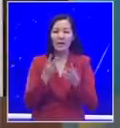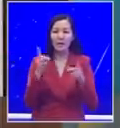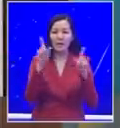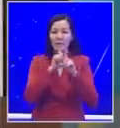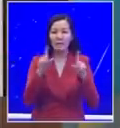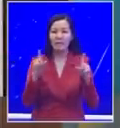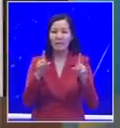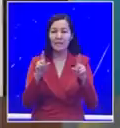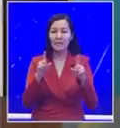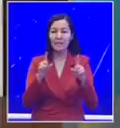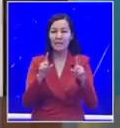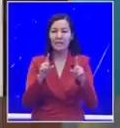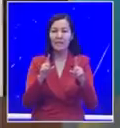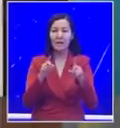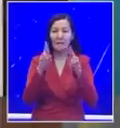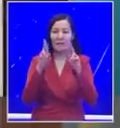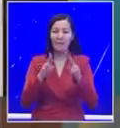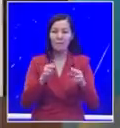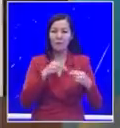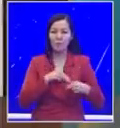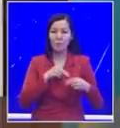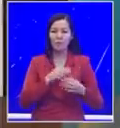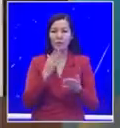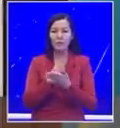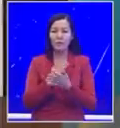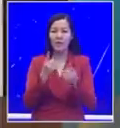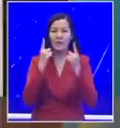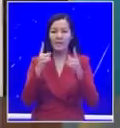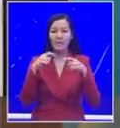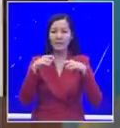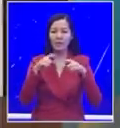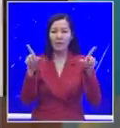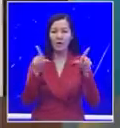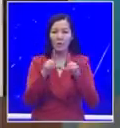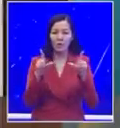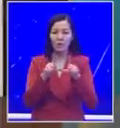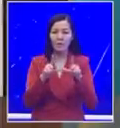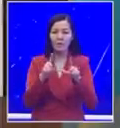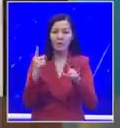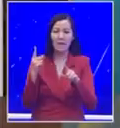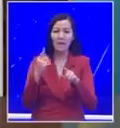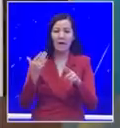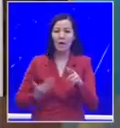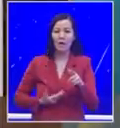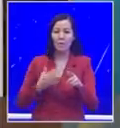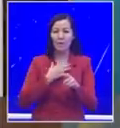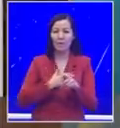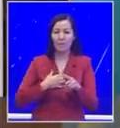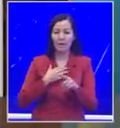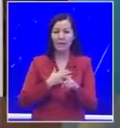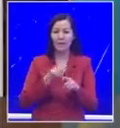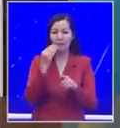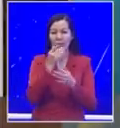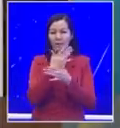нысандар шартты режимде жұмыс істеуде. Ірі сауда орындарында бірінші кезектегі әлеуметтік азық-түлік бағалары